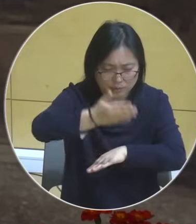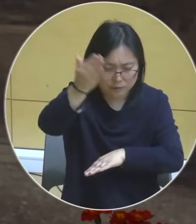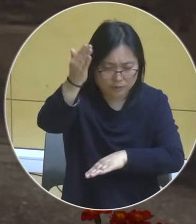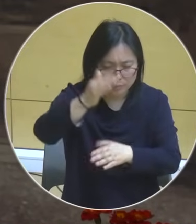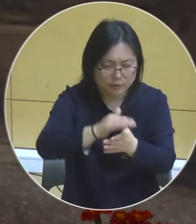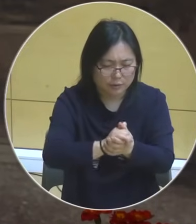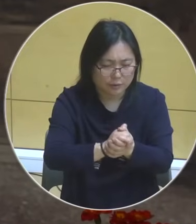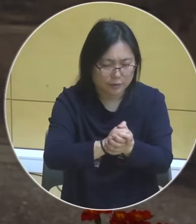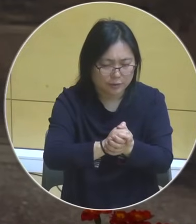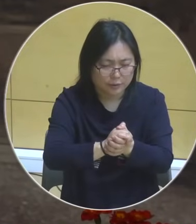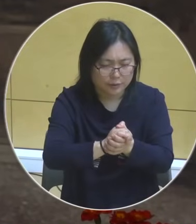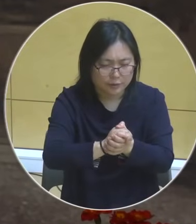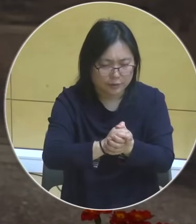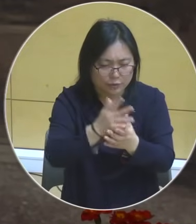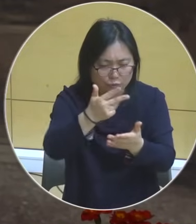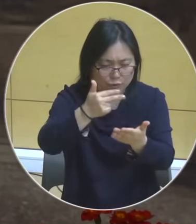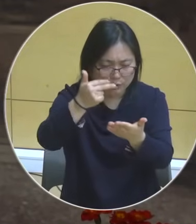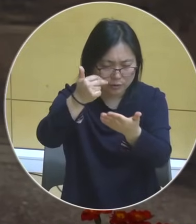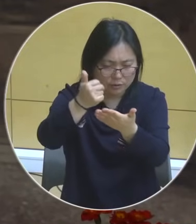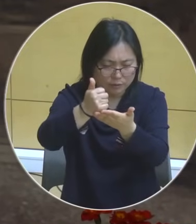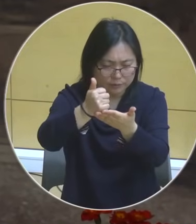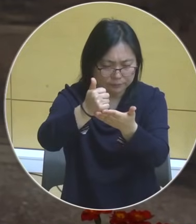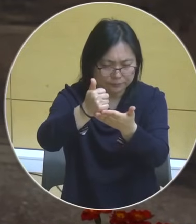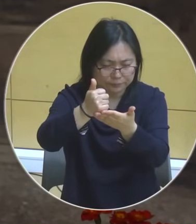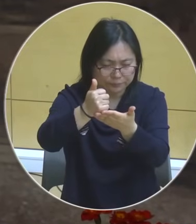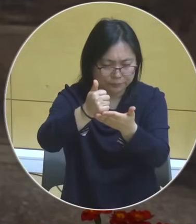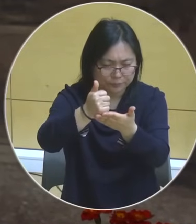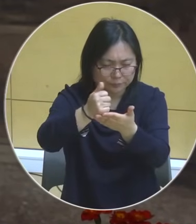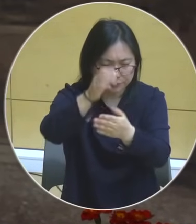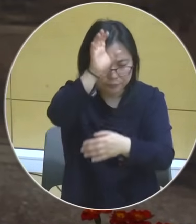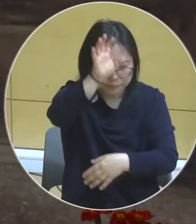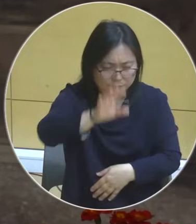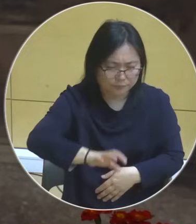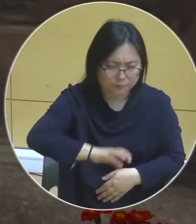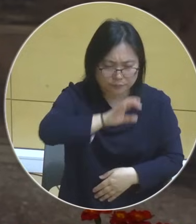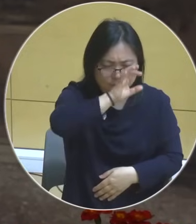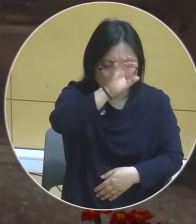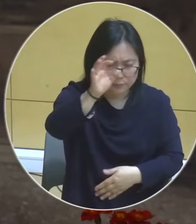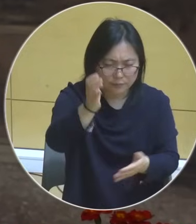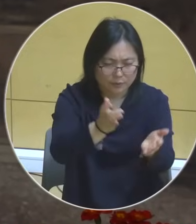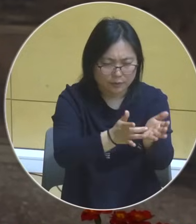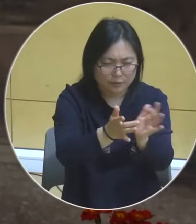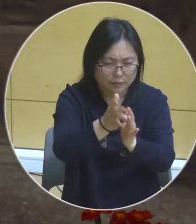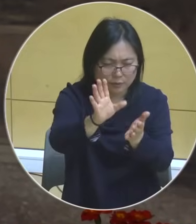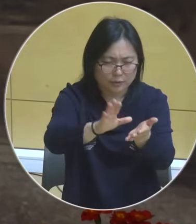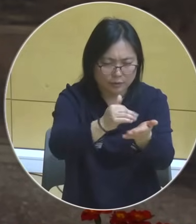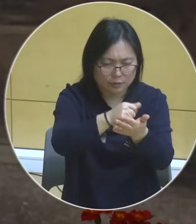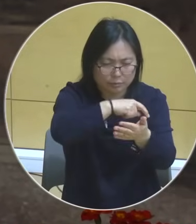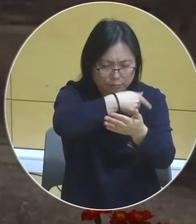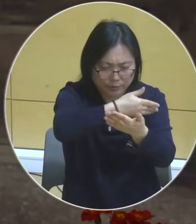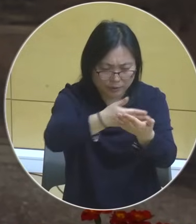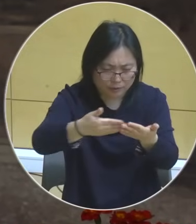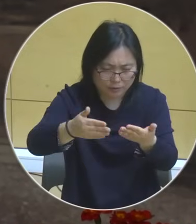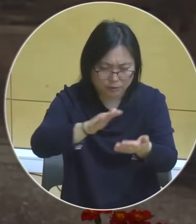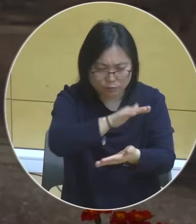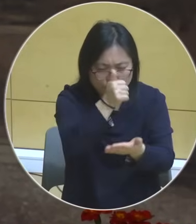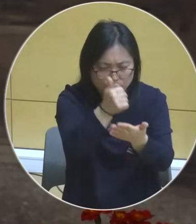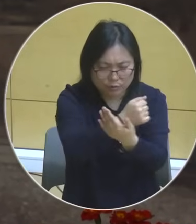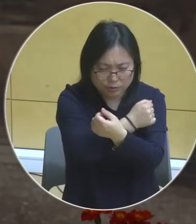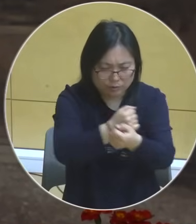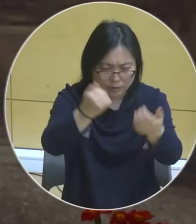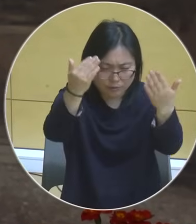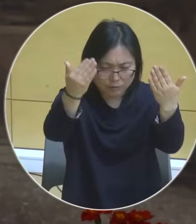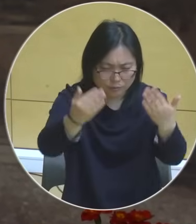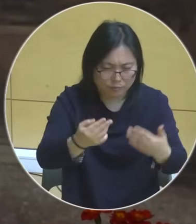드립니다. 주님께서 십자가에서 예수 그리스도를 피 흘려 우리 죄를 사해